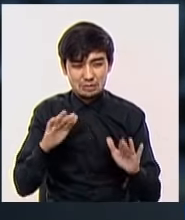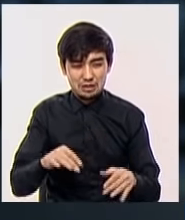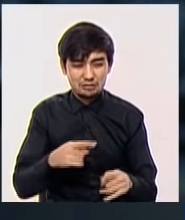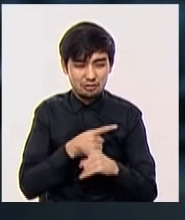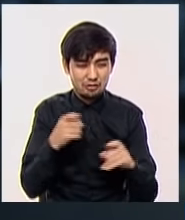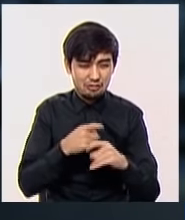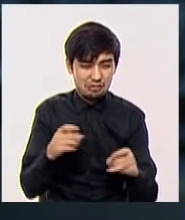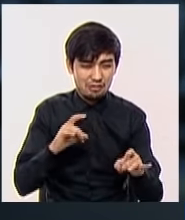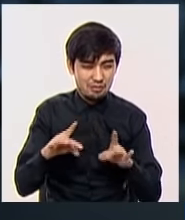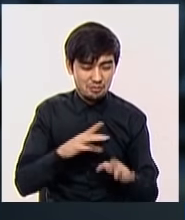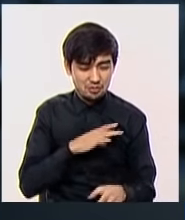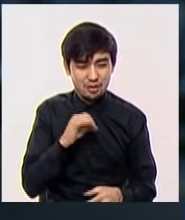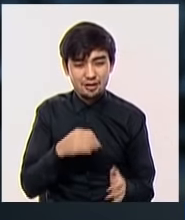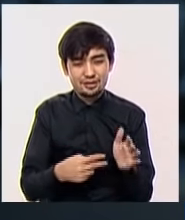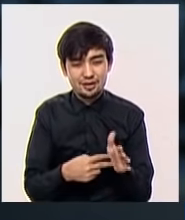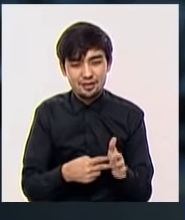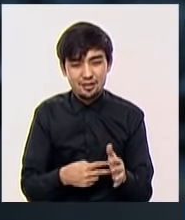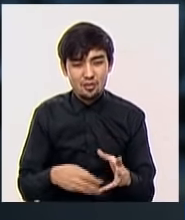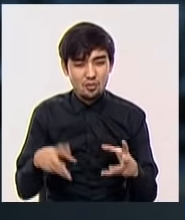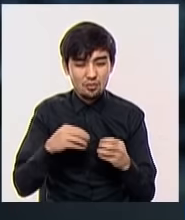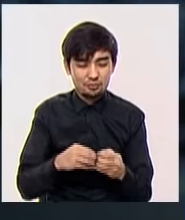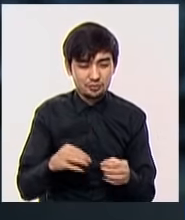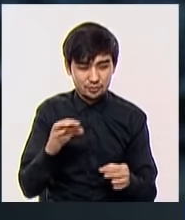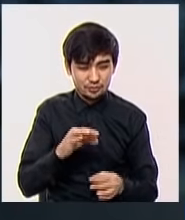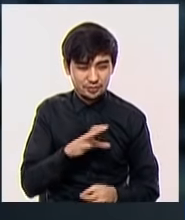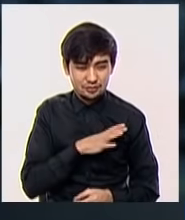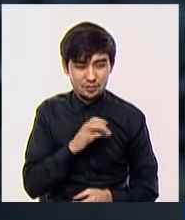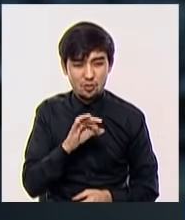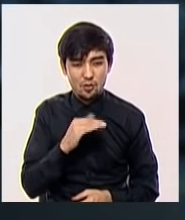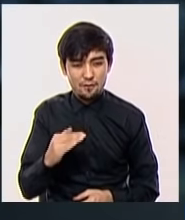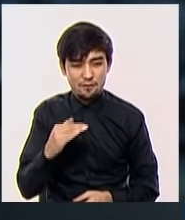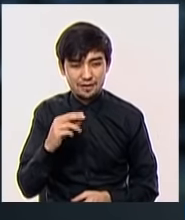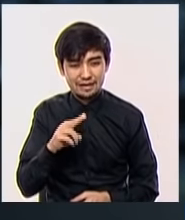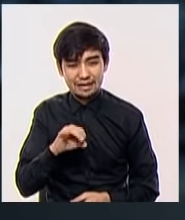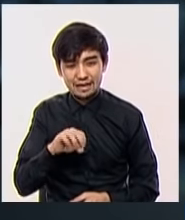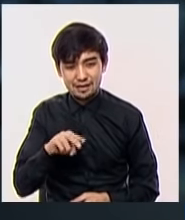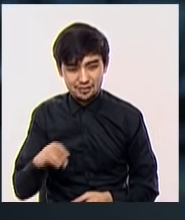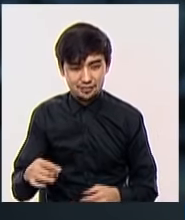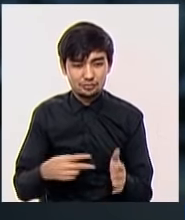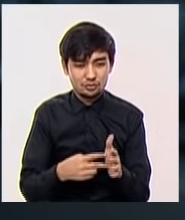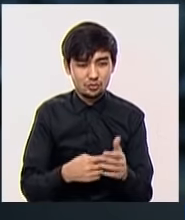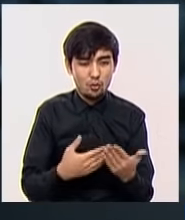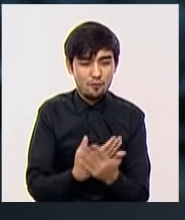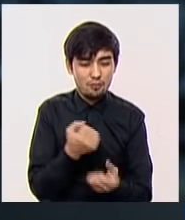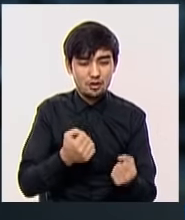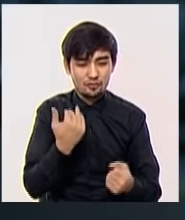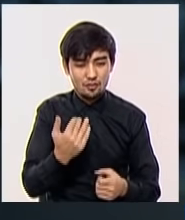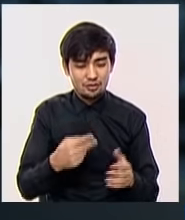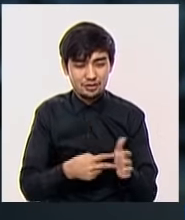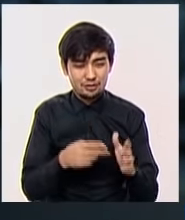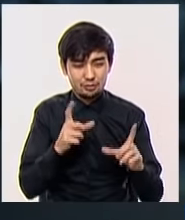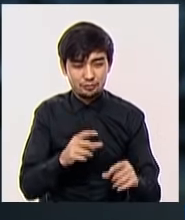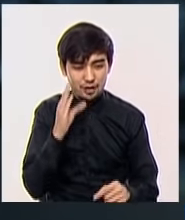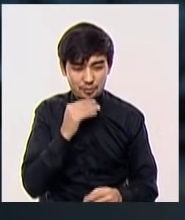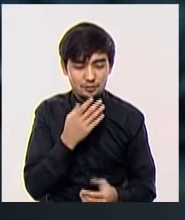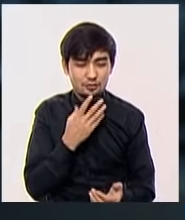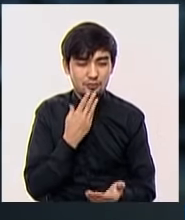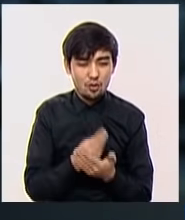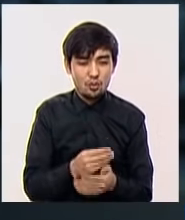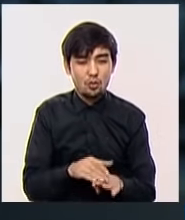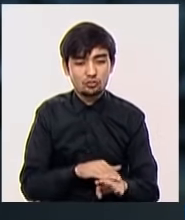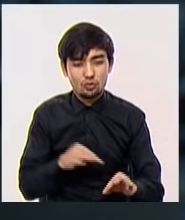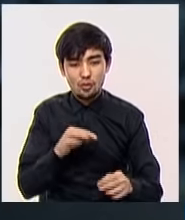что касается цен по словам активистов некоторые официальные дилеры готовы снизить стоимость новых автомобилей это в свою очередь может